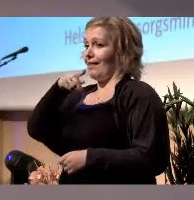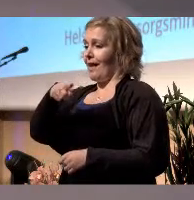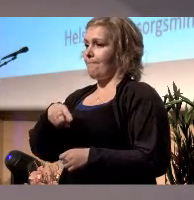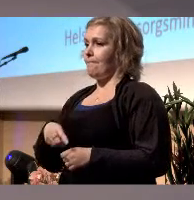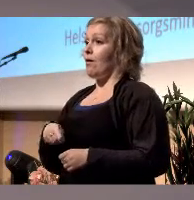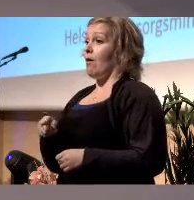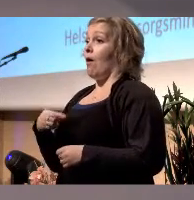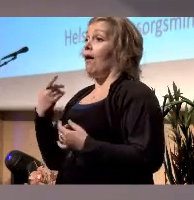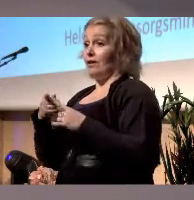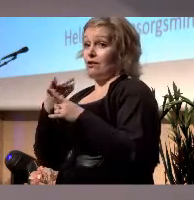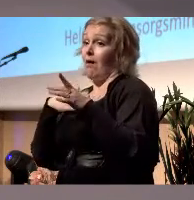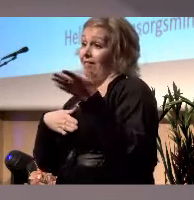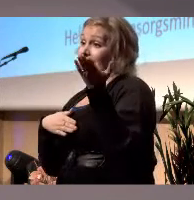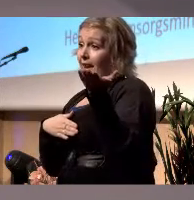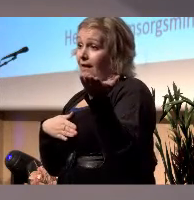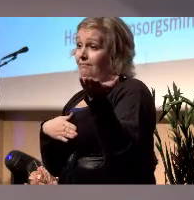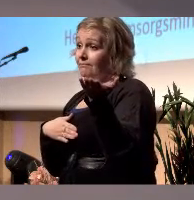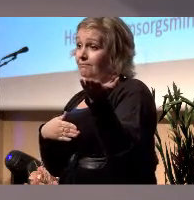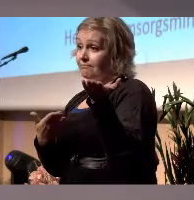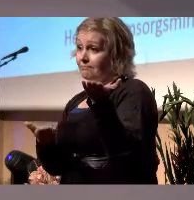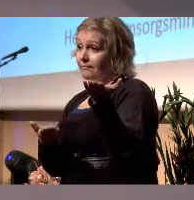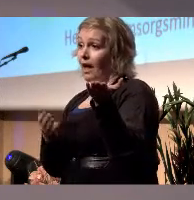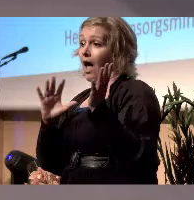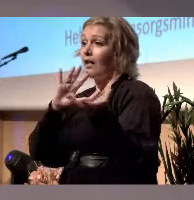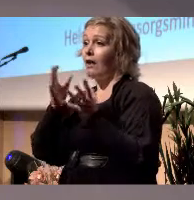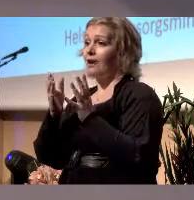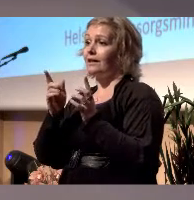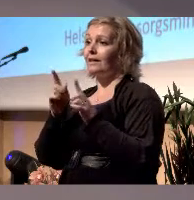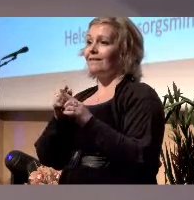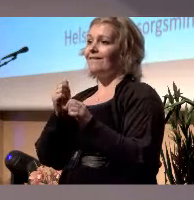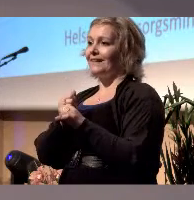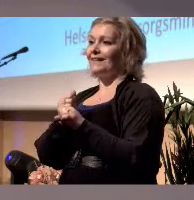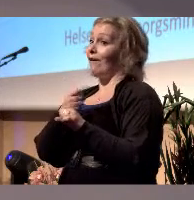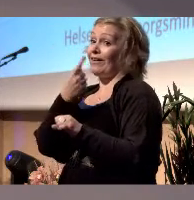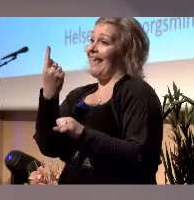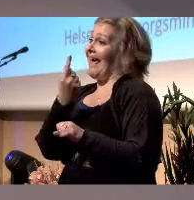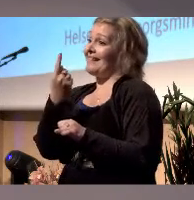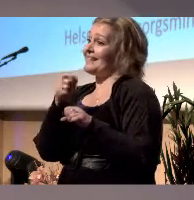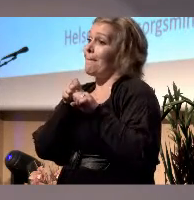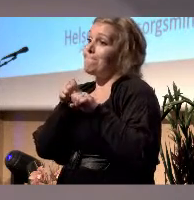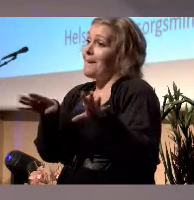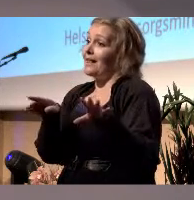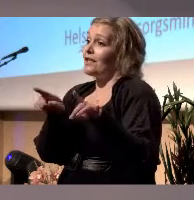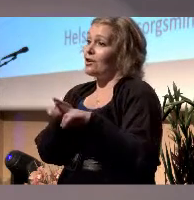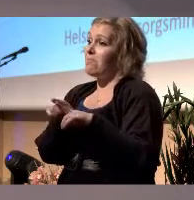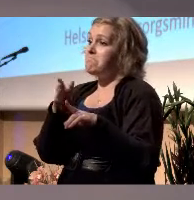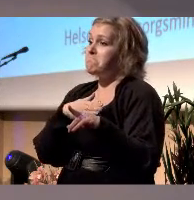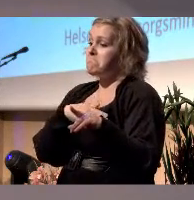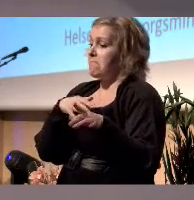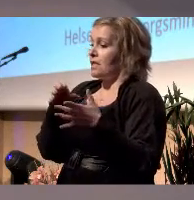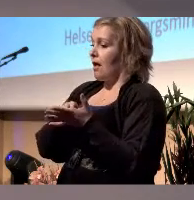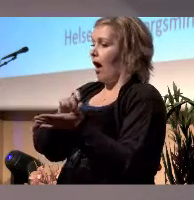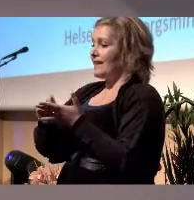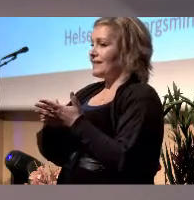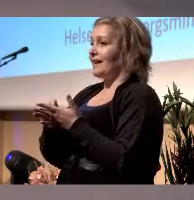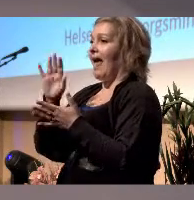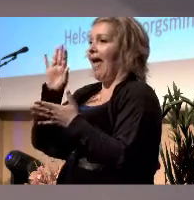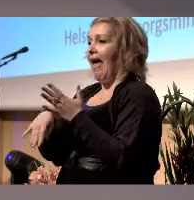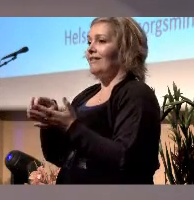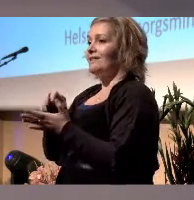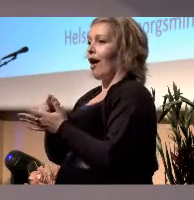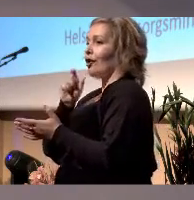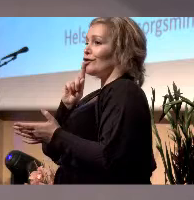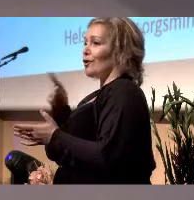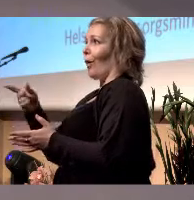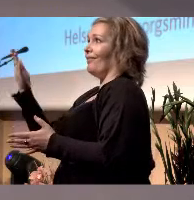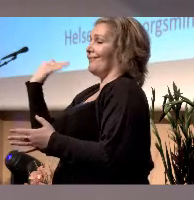Og han fikk det som han ville. Dagsrevyen var langt fra det eneste mediet som foretrakk statssekretæren framfor statsråden den